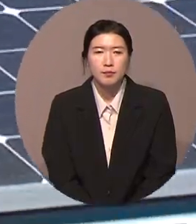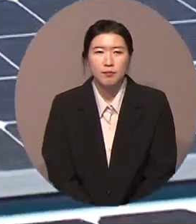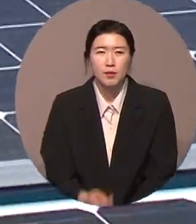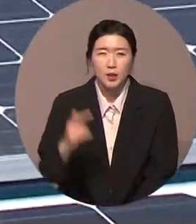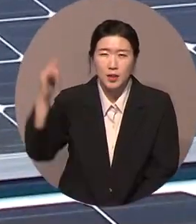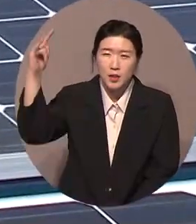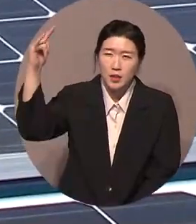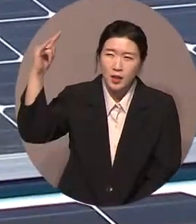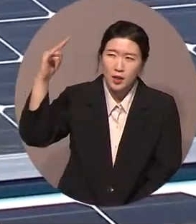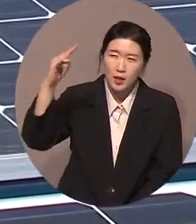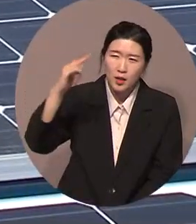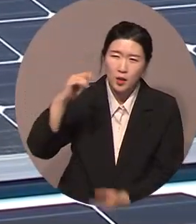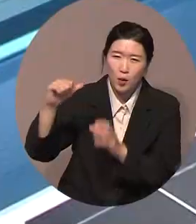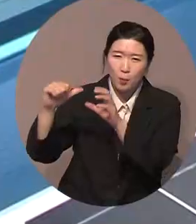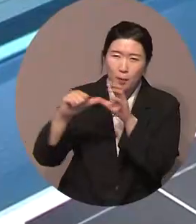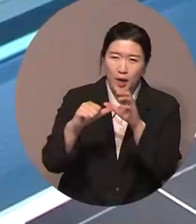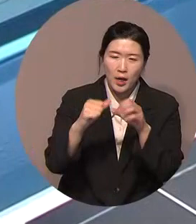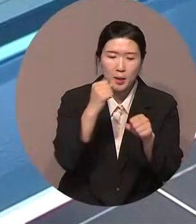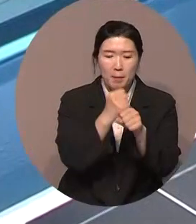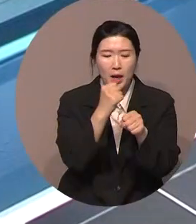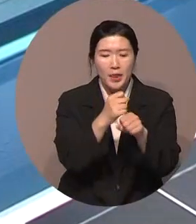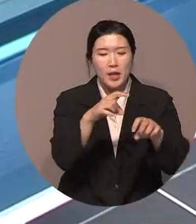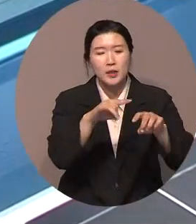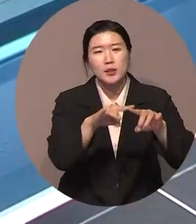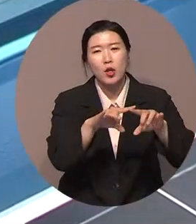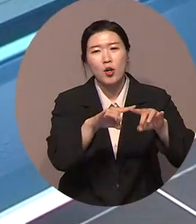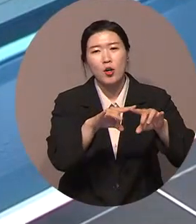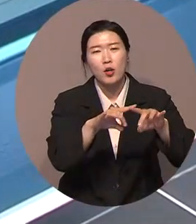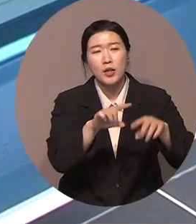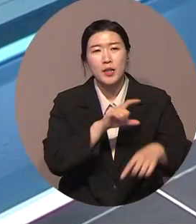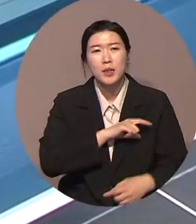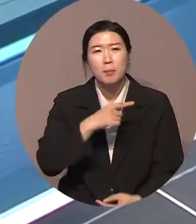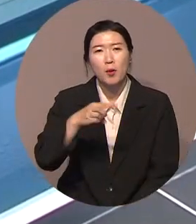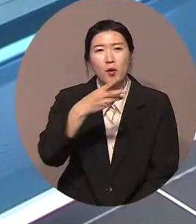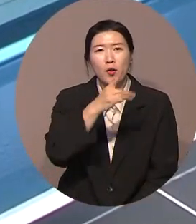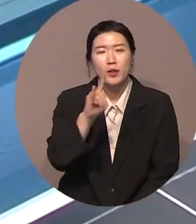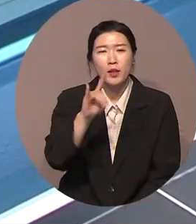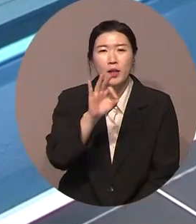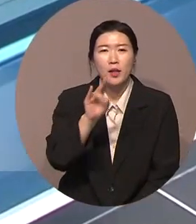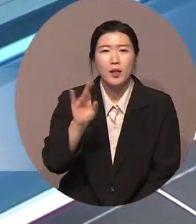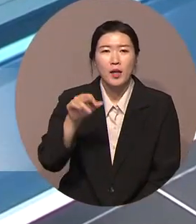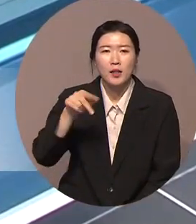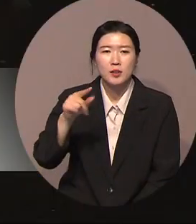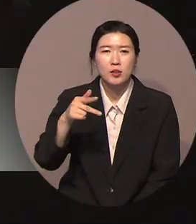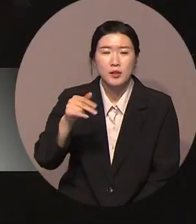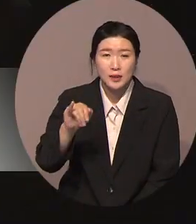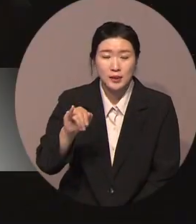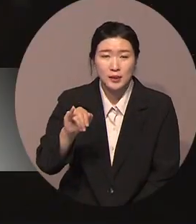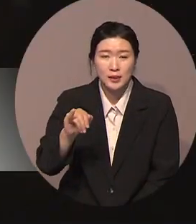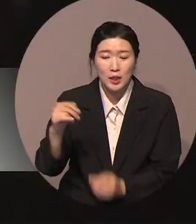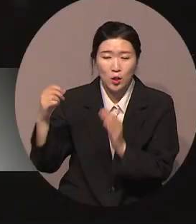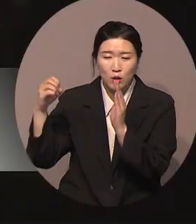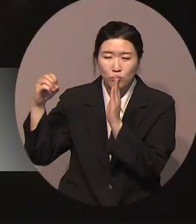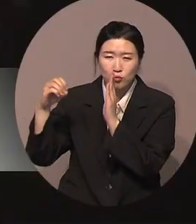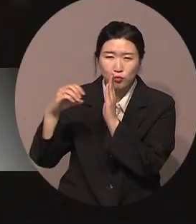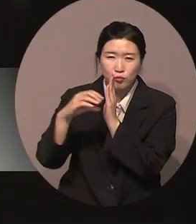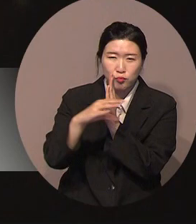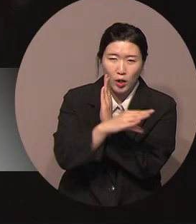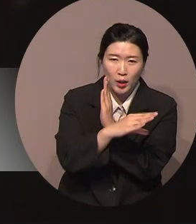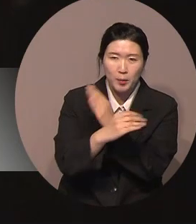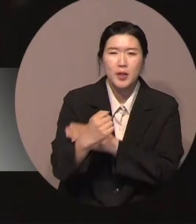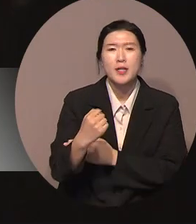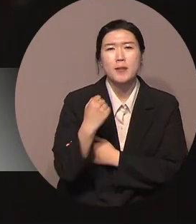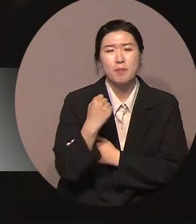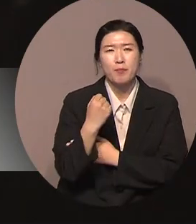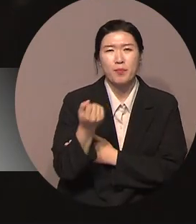태양의 빛 에너지를 전기 에너지로 바꿔 전기를 생산하는 태양전지. 빛을 잘 투과시킬수록 효율이 높아지지만